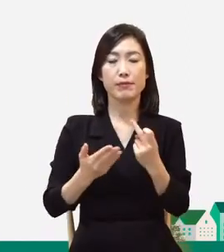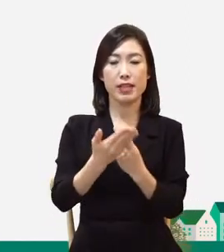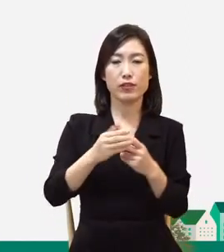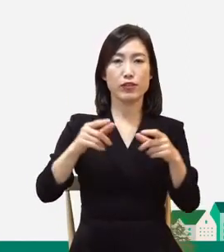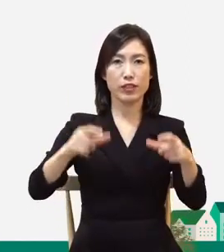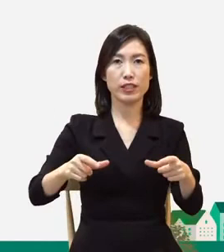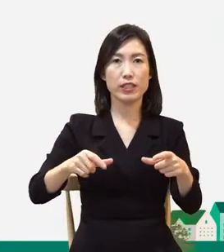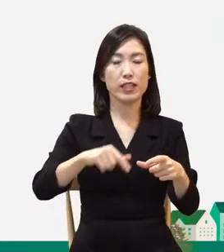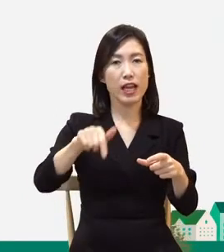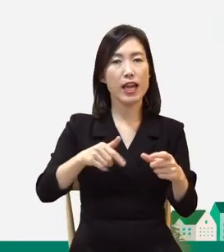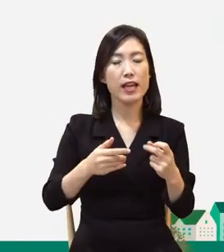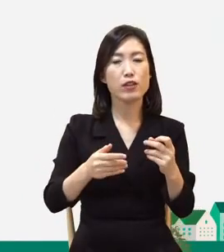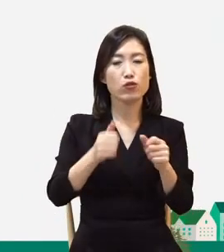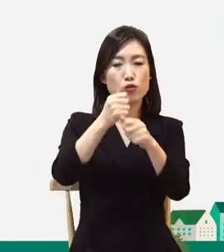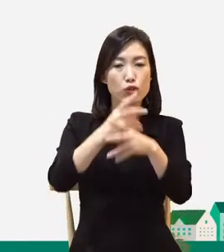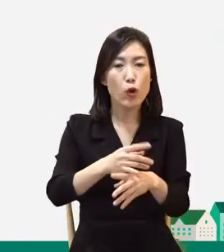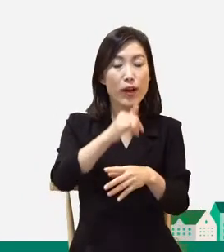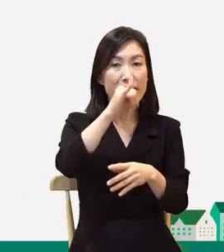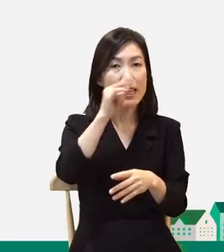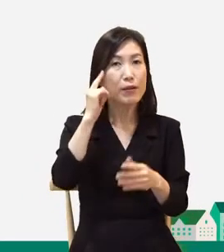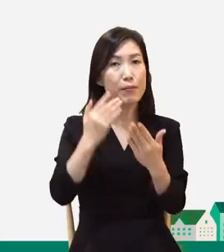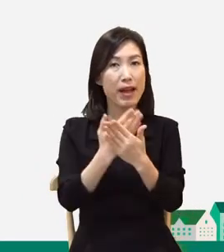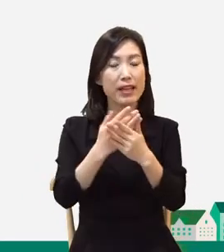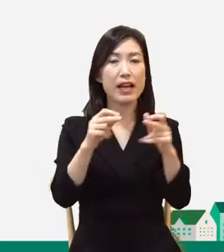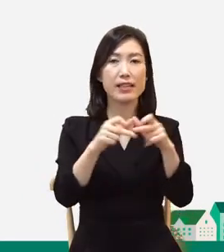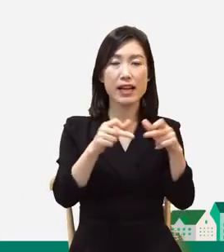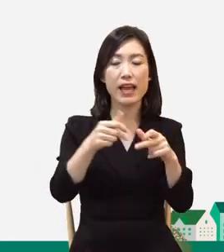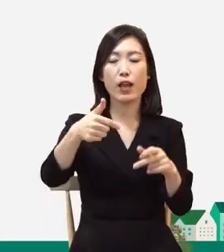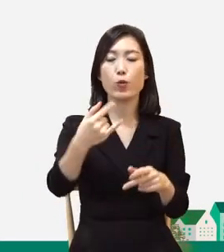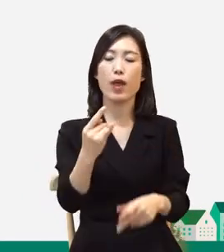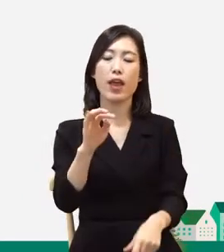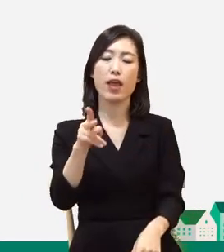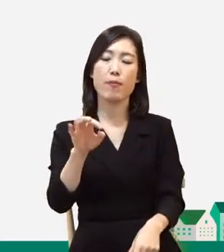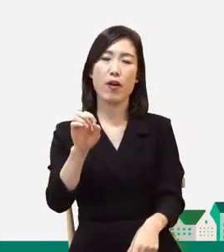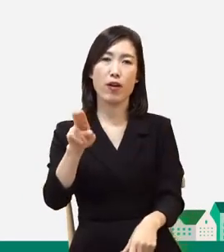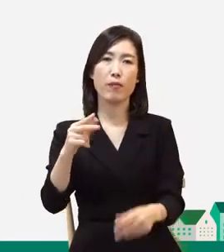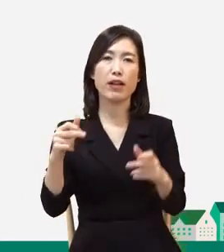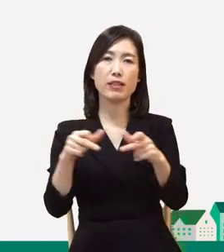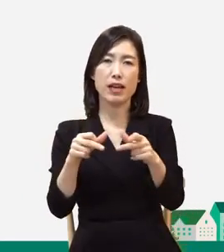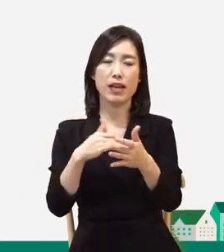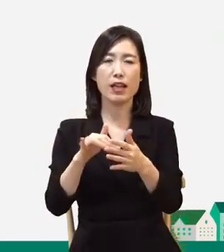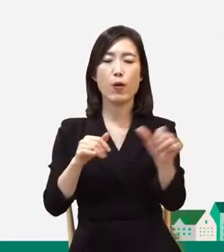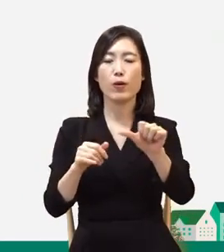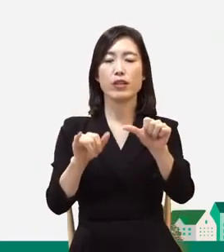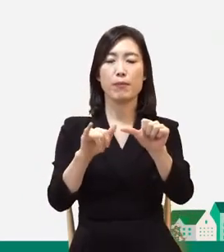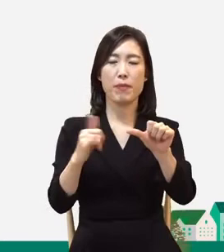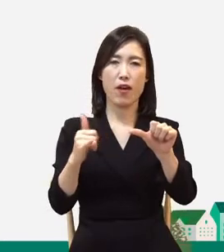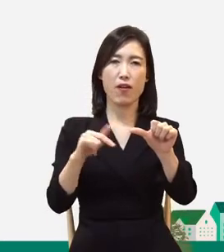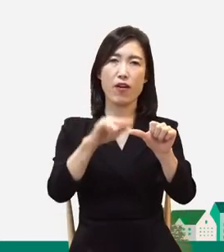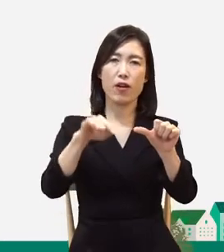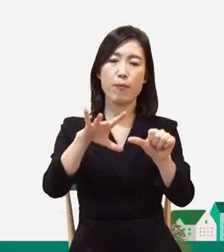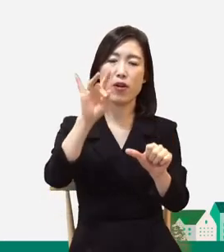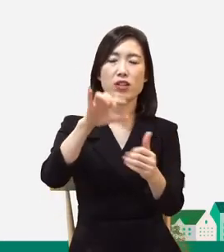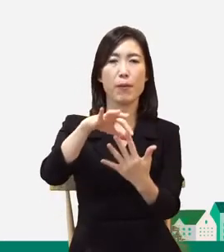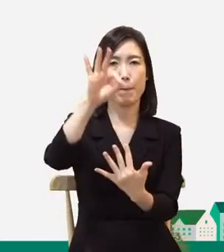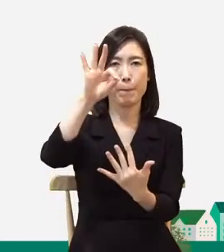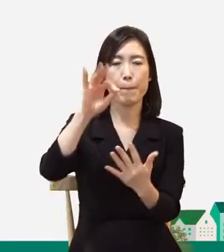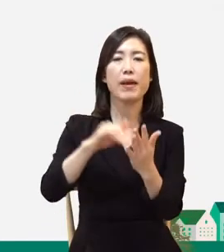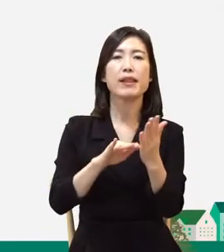제주시에 주소를 둔 발달장애인 및 뇌병변 장애인 5천여 명을 정책 대상자로